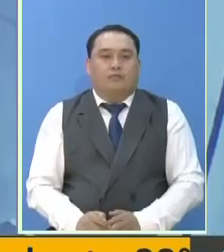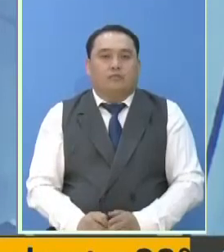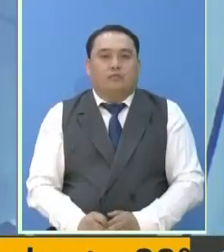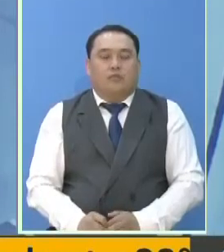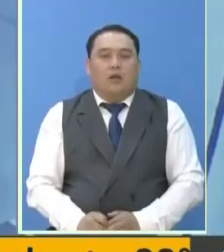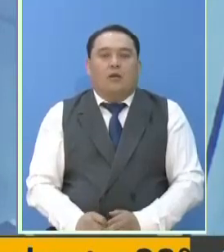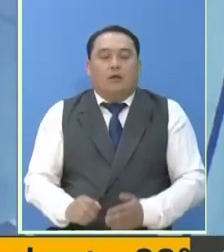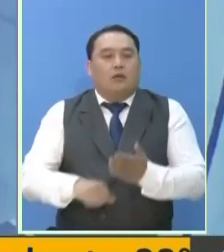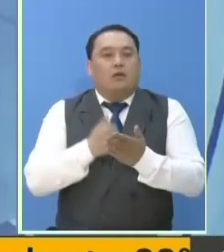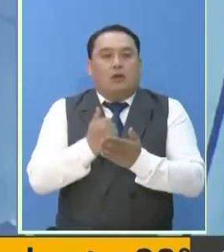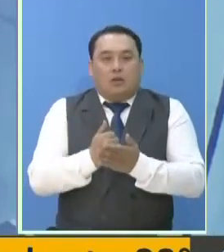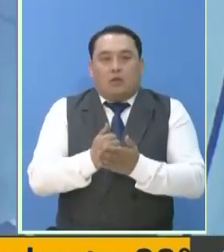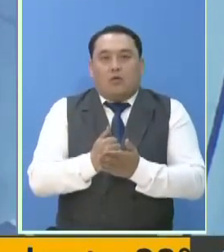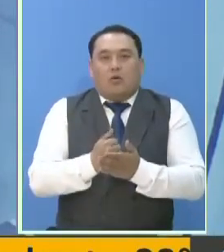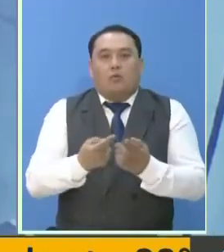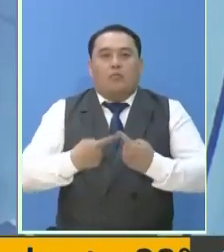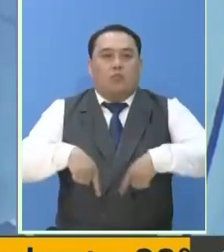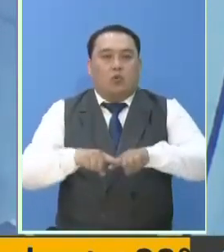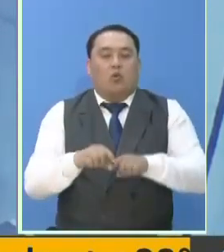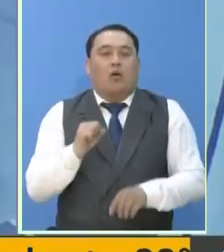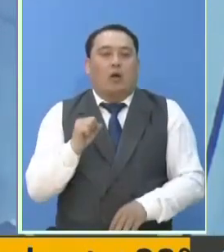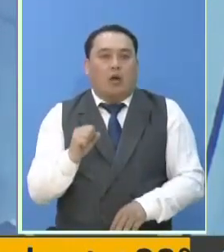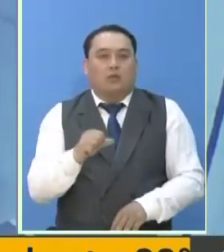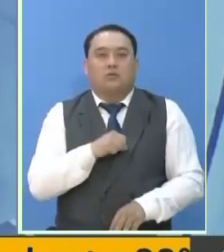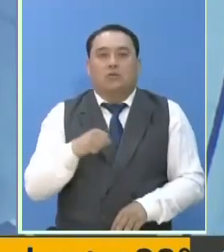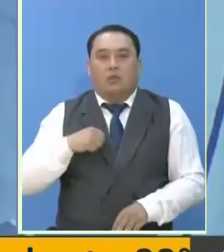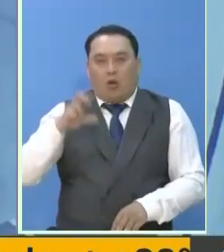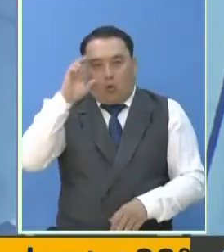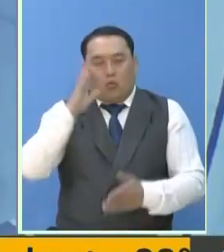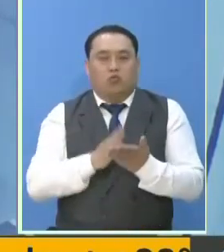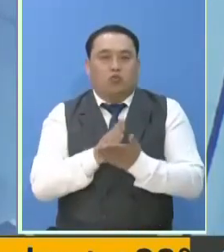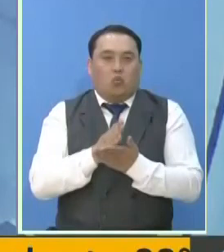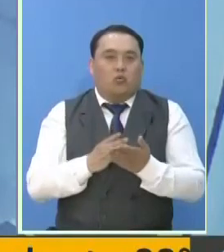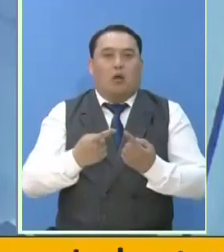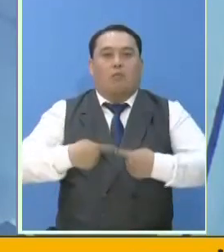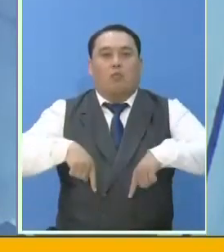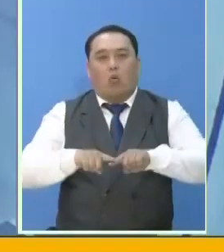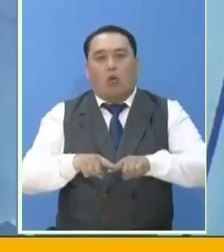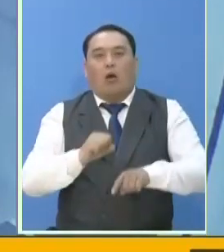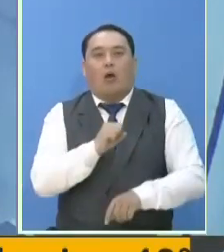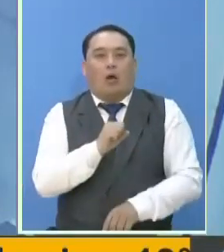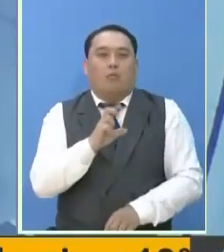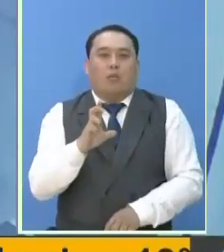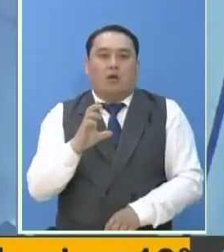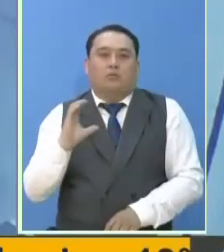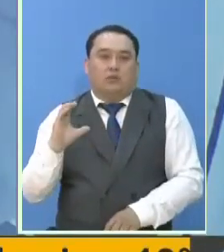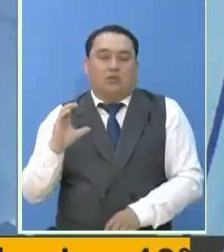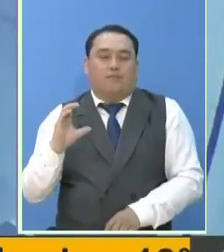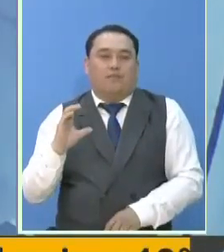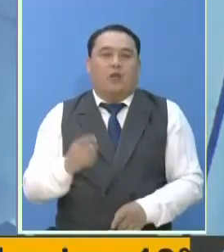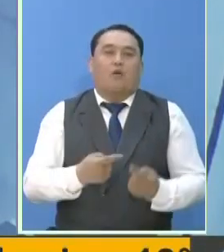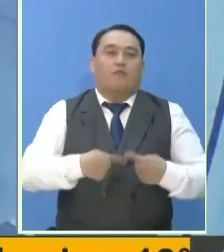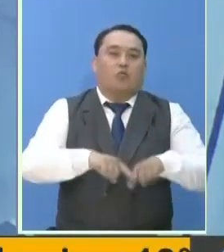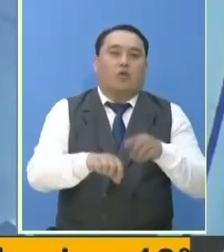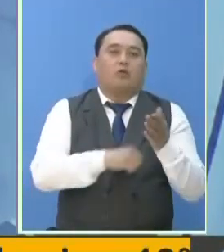относить к основному вспомогательному блоку А. Сами госслужащие будут подразделяться на блок А, блок Б, блок С. Блок А – это основной